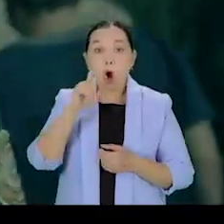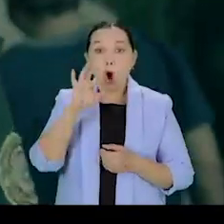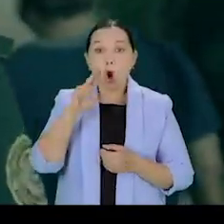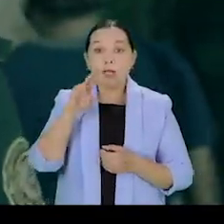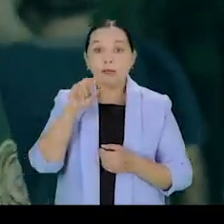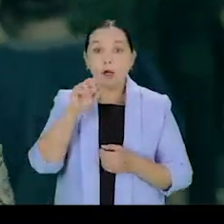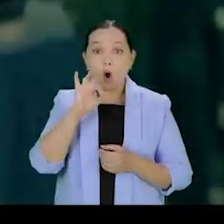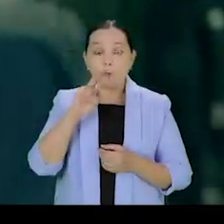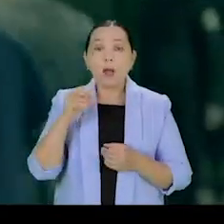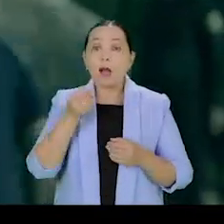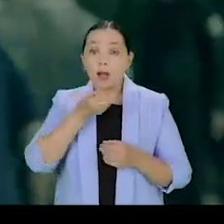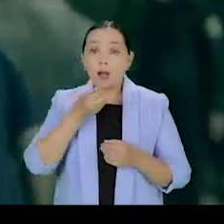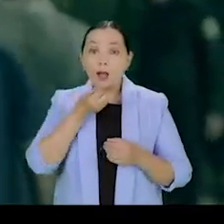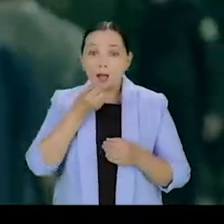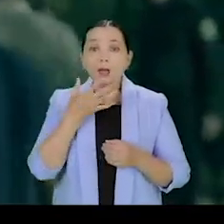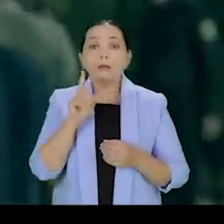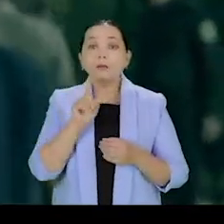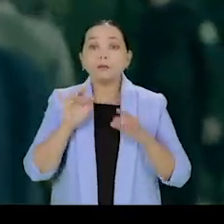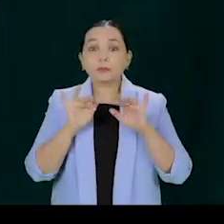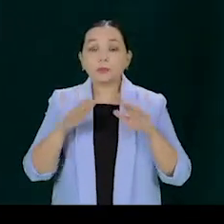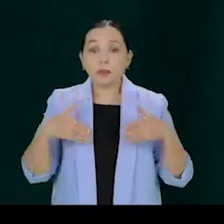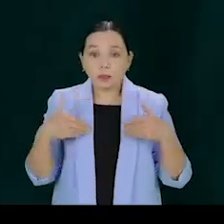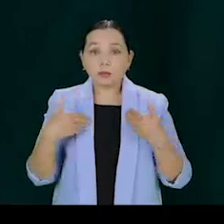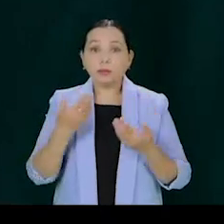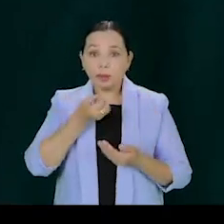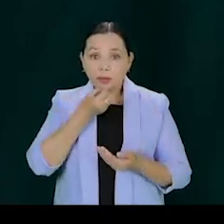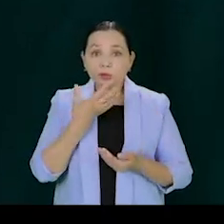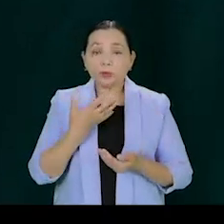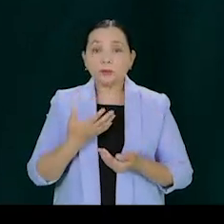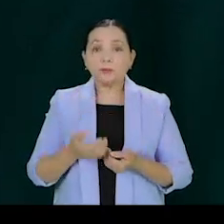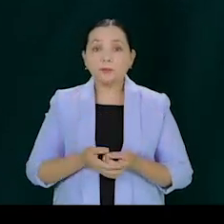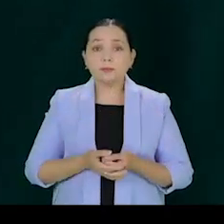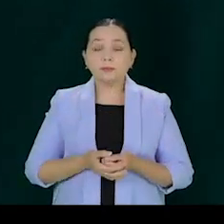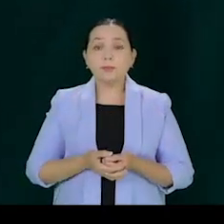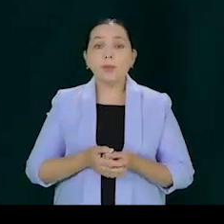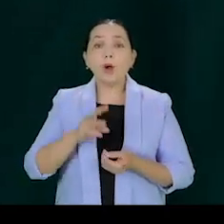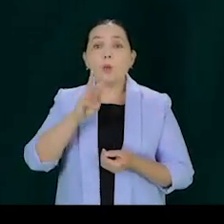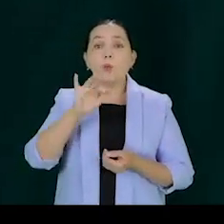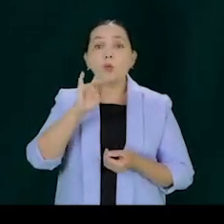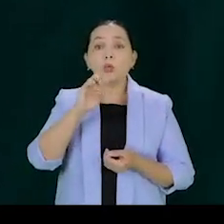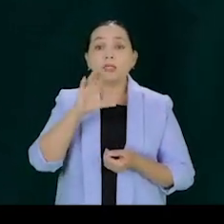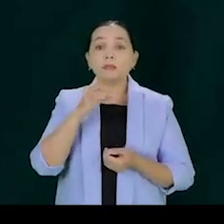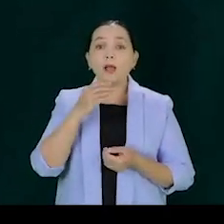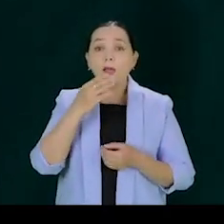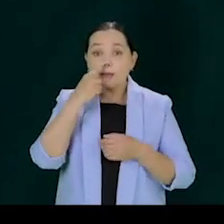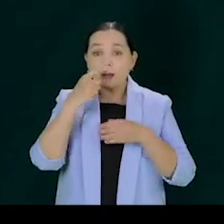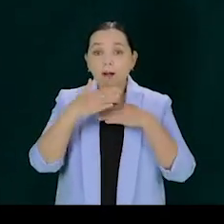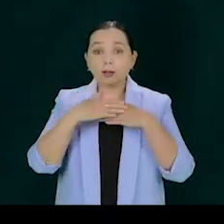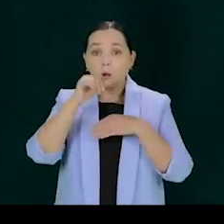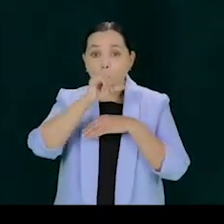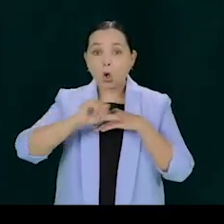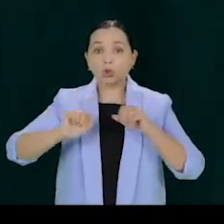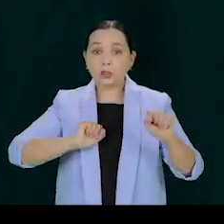Hamid opa. Fayoz jon, yaxshimisiz? Assalomu alaykum, yaxshimisiz? Va alaykum assalom. Tinchlikmi opa? Voy. Munisa ben yaqinda xorij